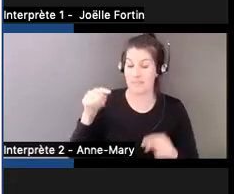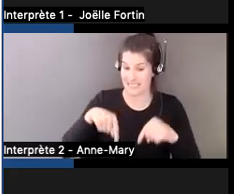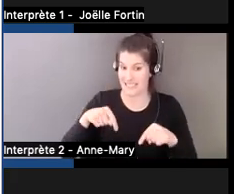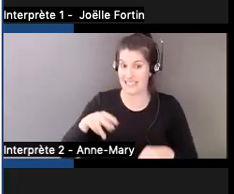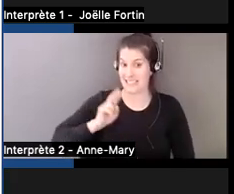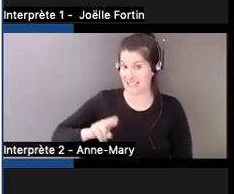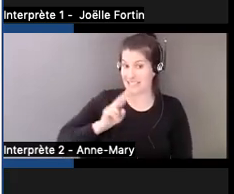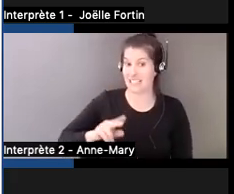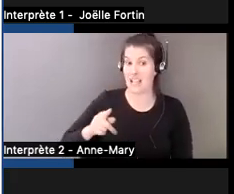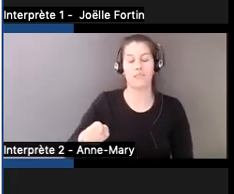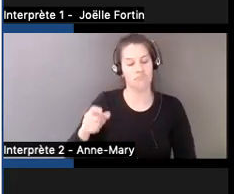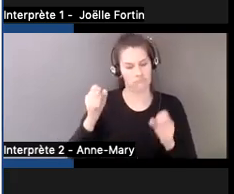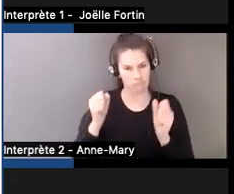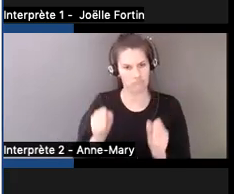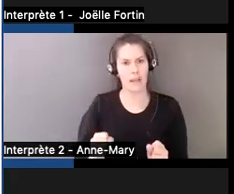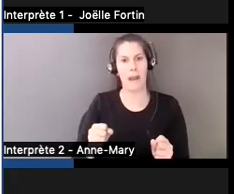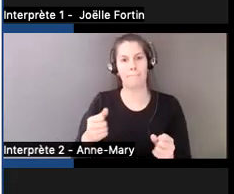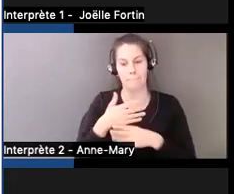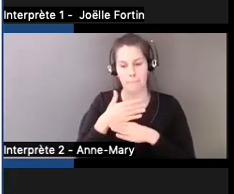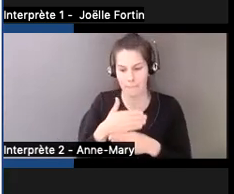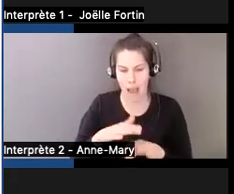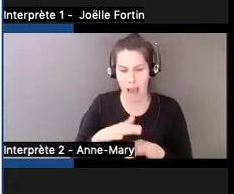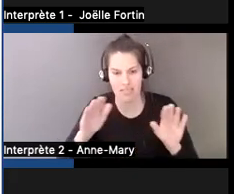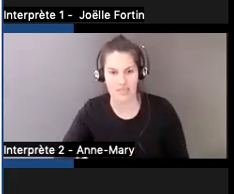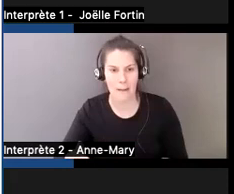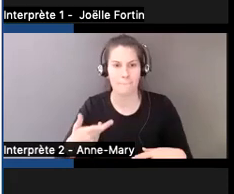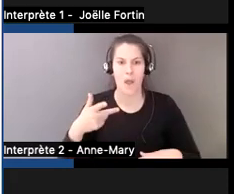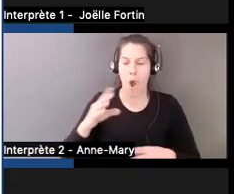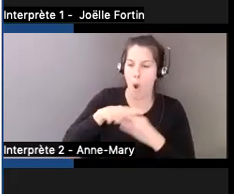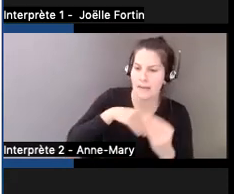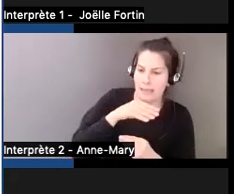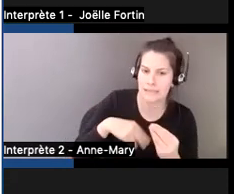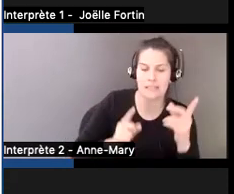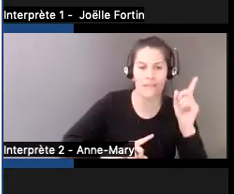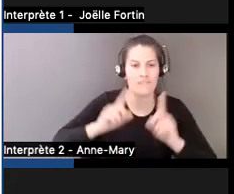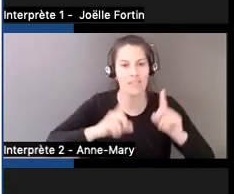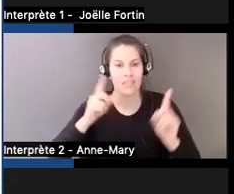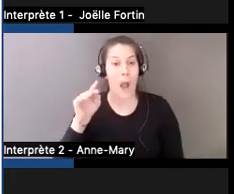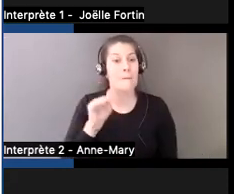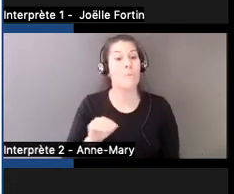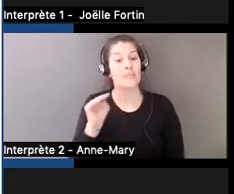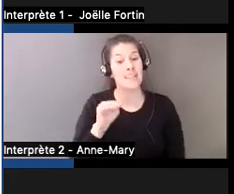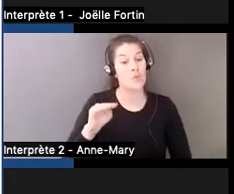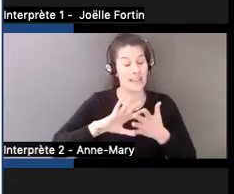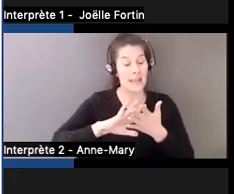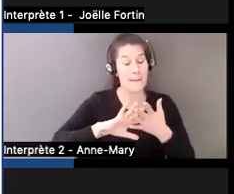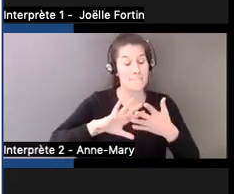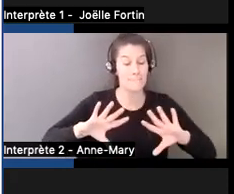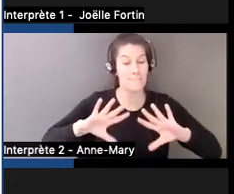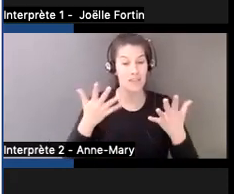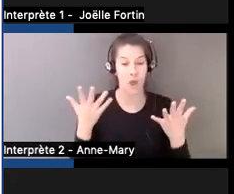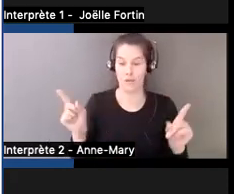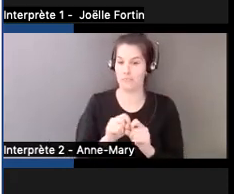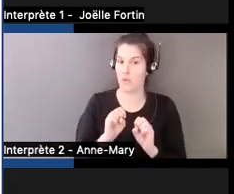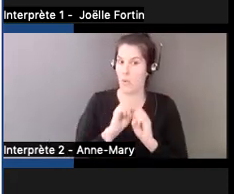table, partent faire du ski, organisent des fêtes, préparent les repas. Montessori, une révélation. D'avoir cette vision, en fait, de se dire que